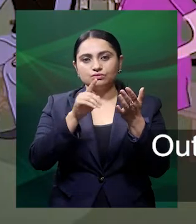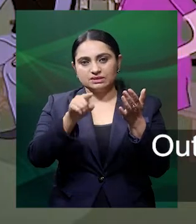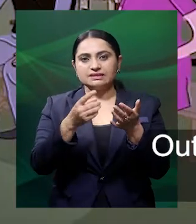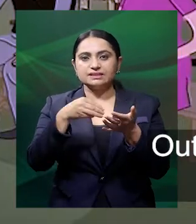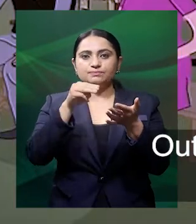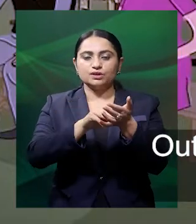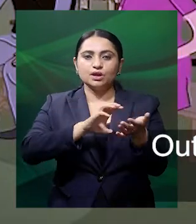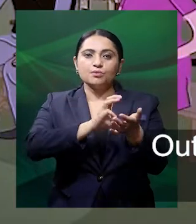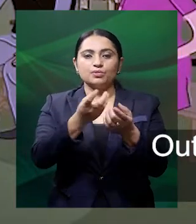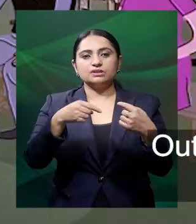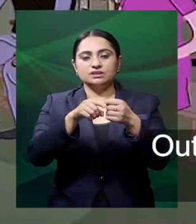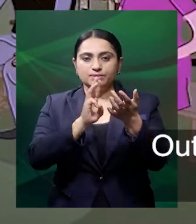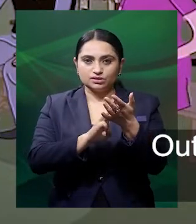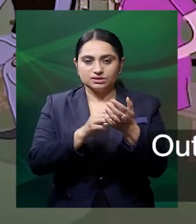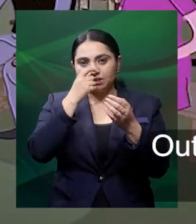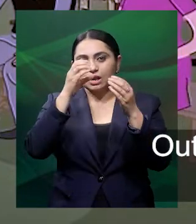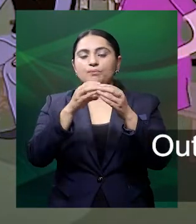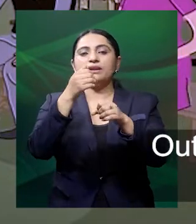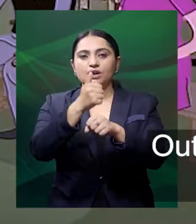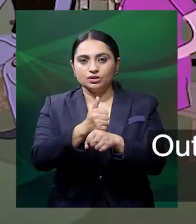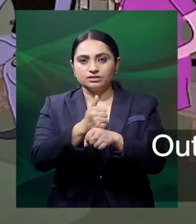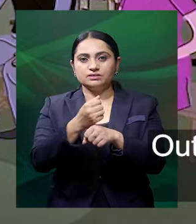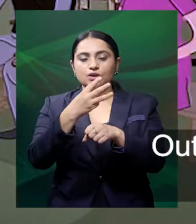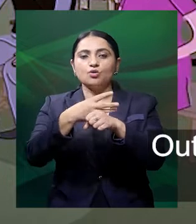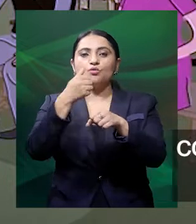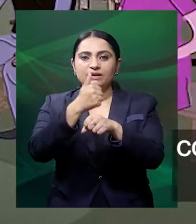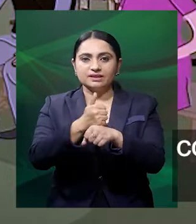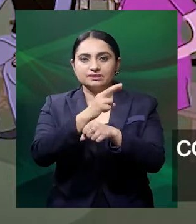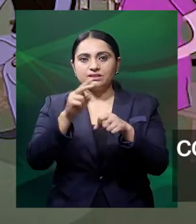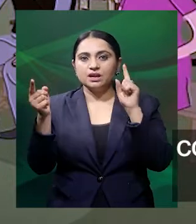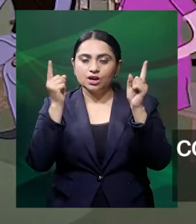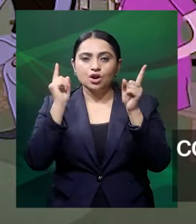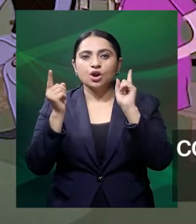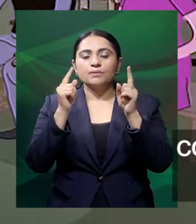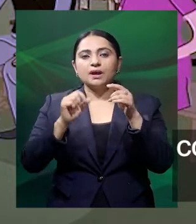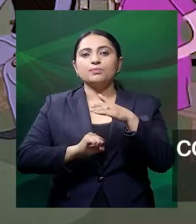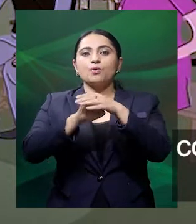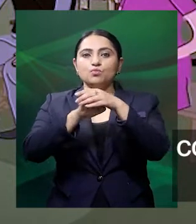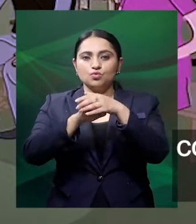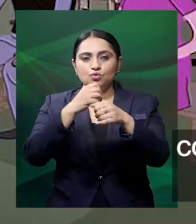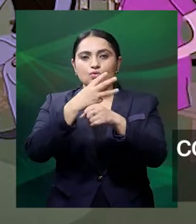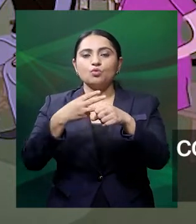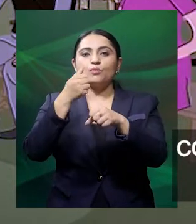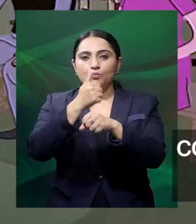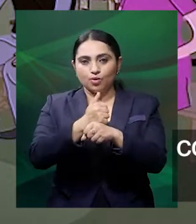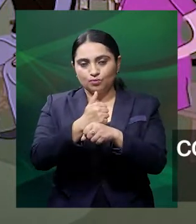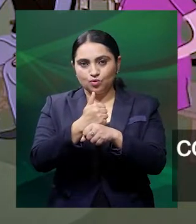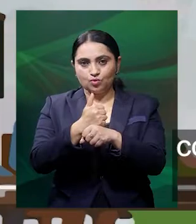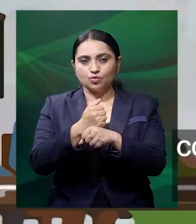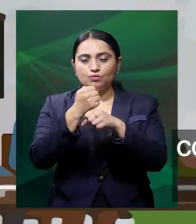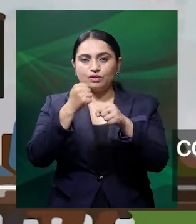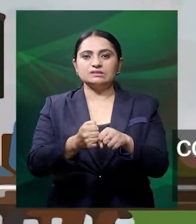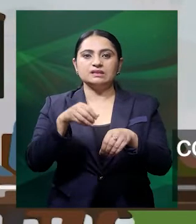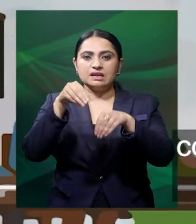यसमध्ये प्रदेश सभाका सदस्य, गाउँपालिकाका अध्यक्ष र उपाध्यक्ष तथा नगरपालिकाका प्रमुख र उपप्रमुख